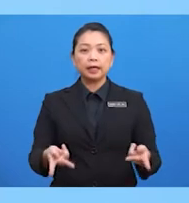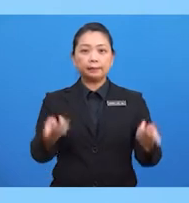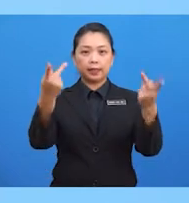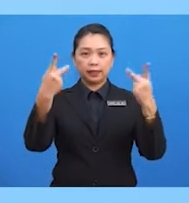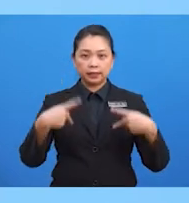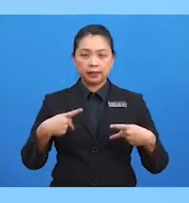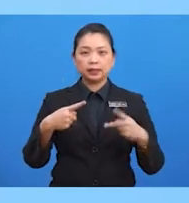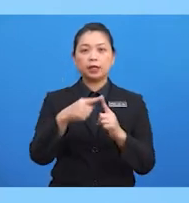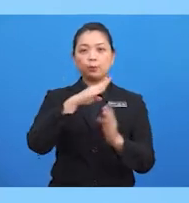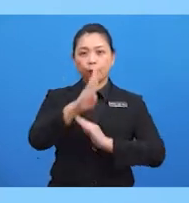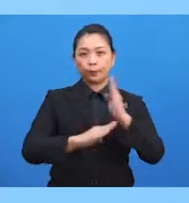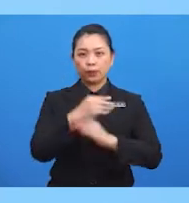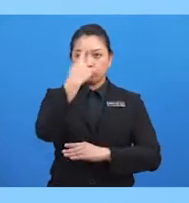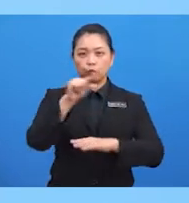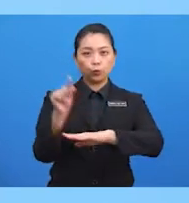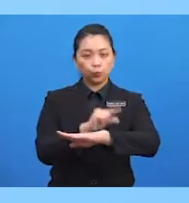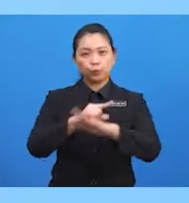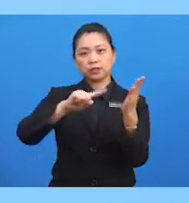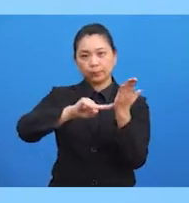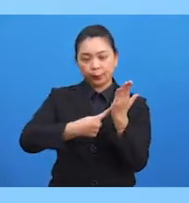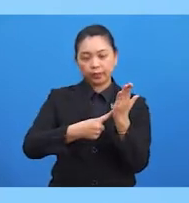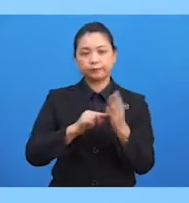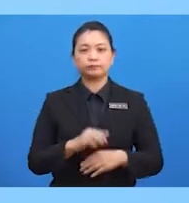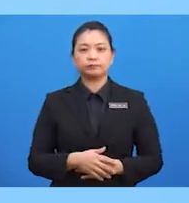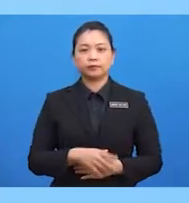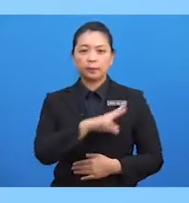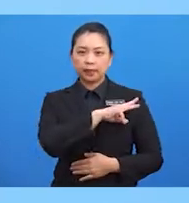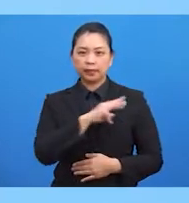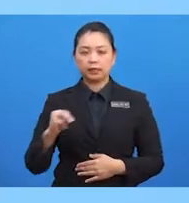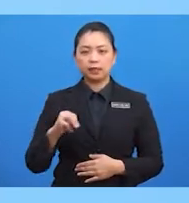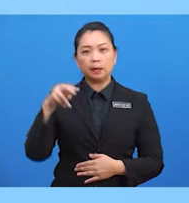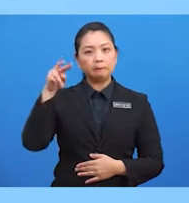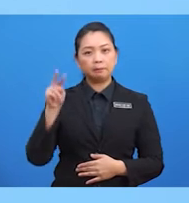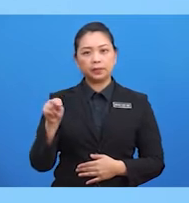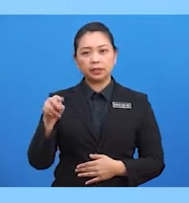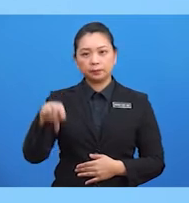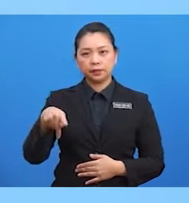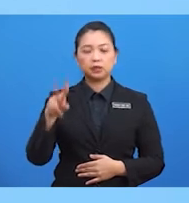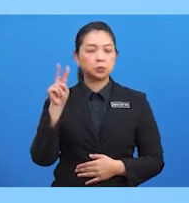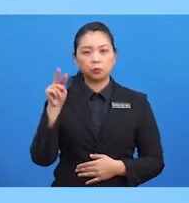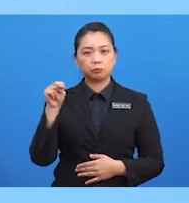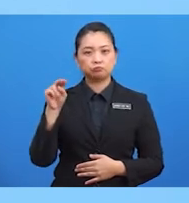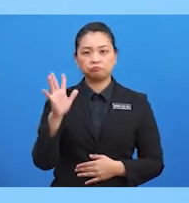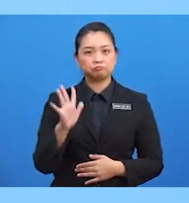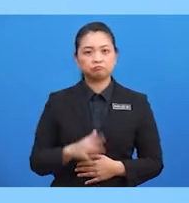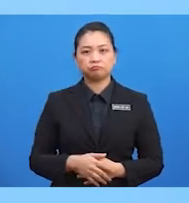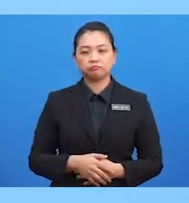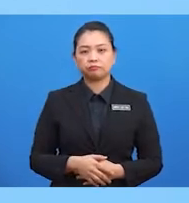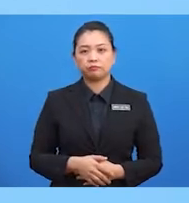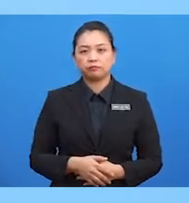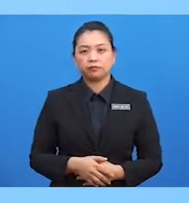semula ke bumi untuk digunakan semula. Manakala P tidak.